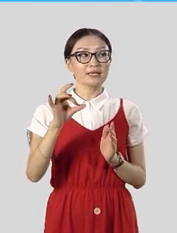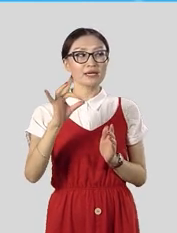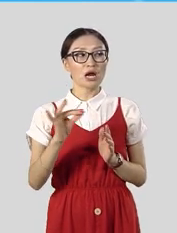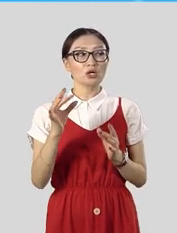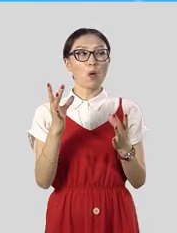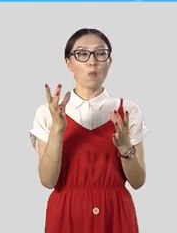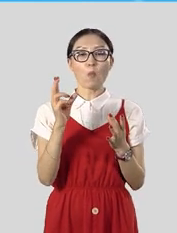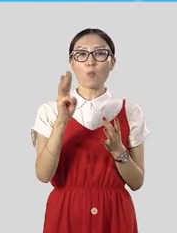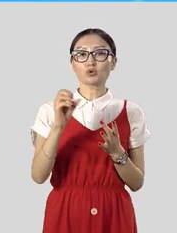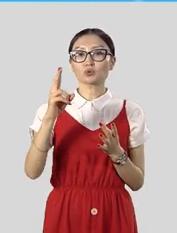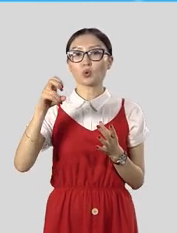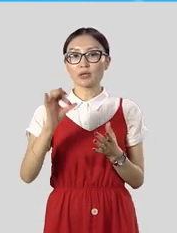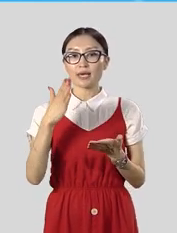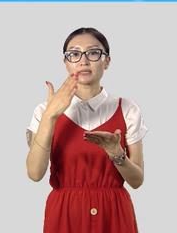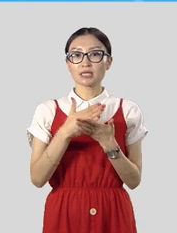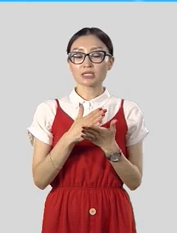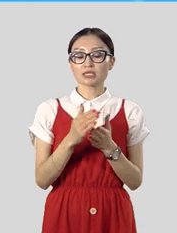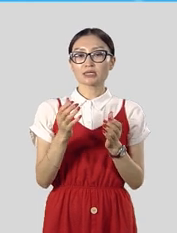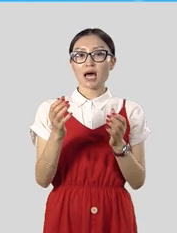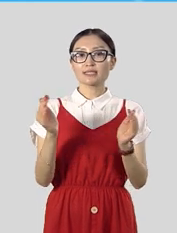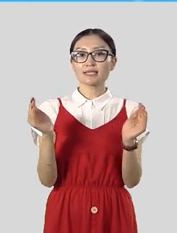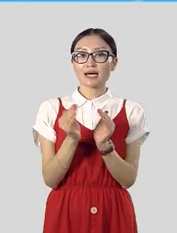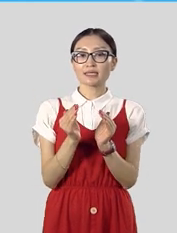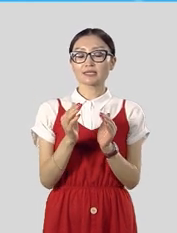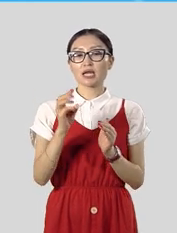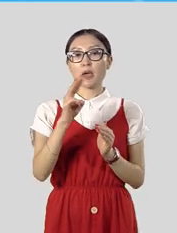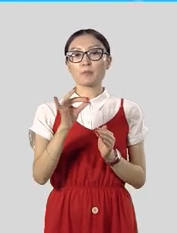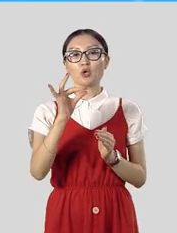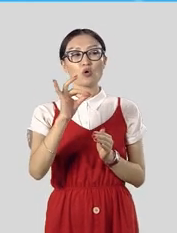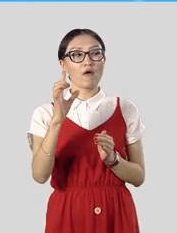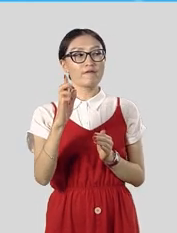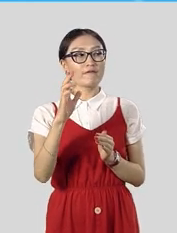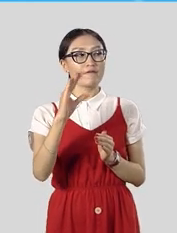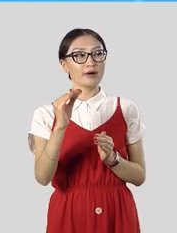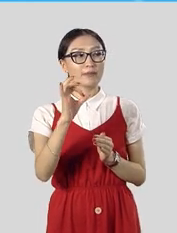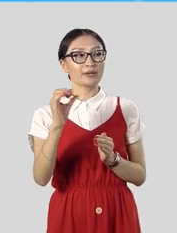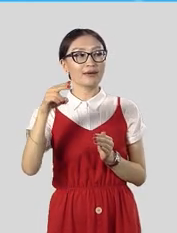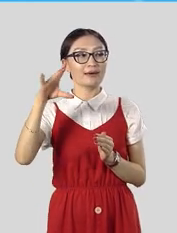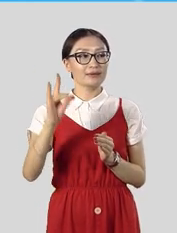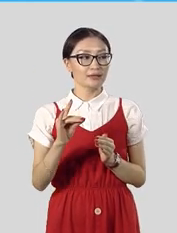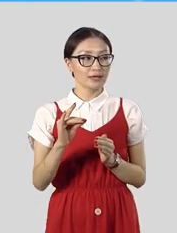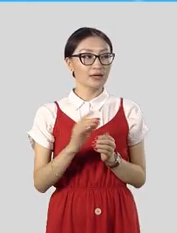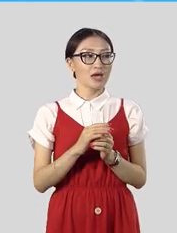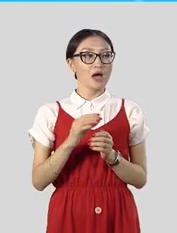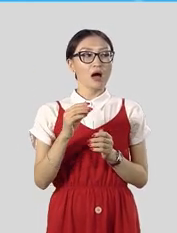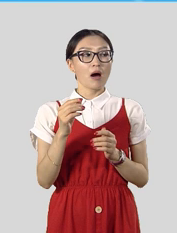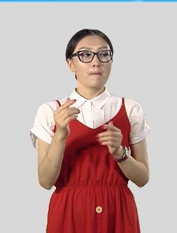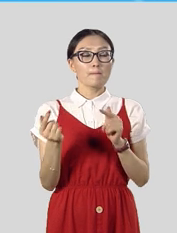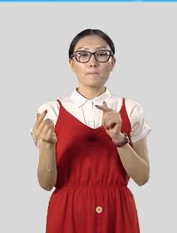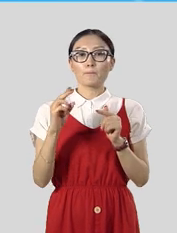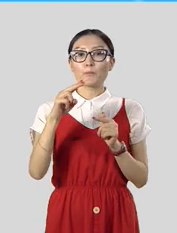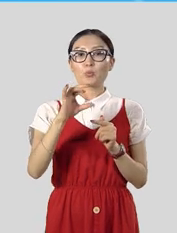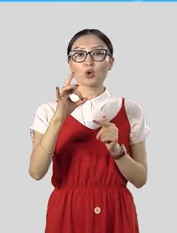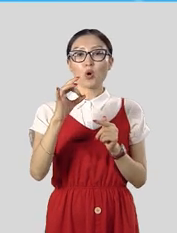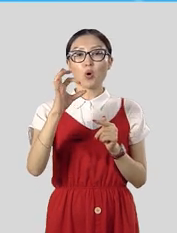Эпителиально-мускульные, которые содержат сократительные миофибриллы, расположенные продольно.